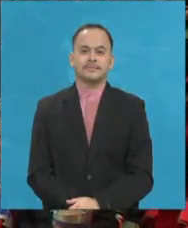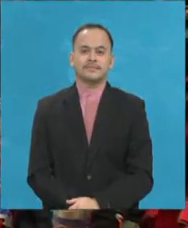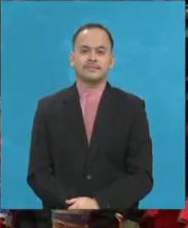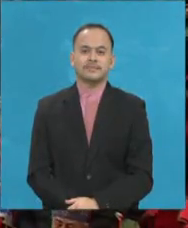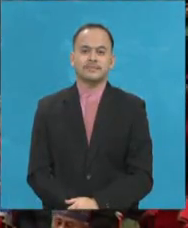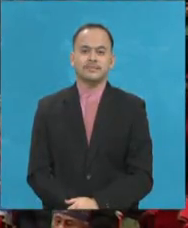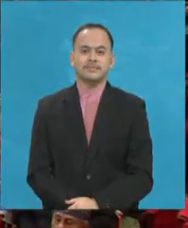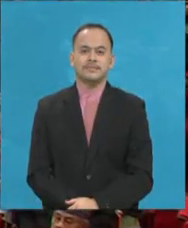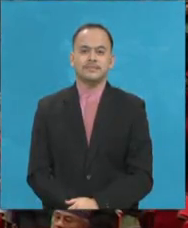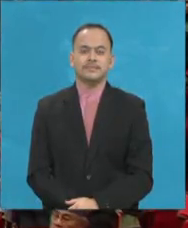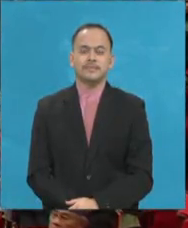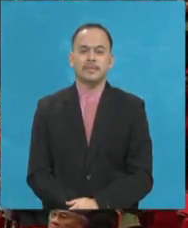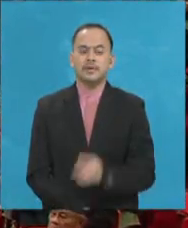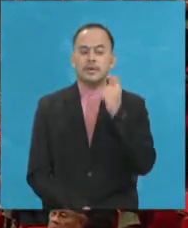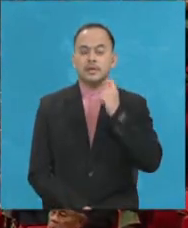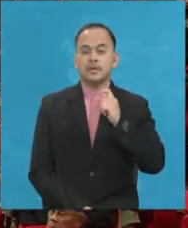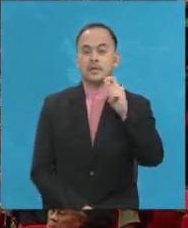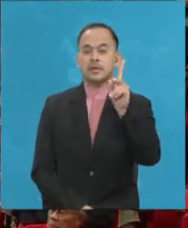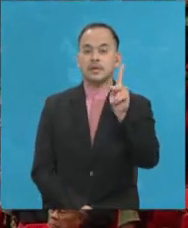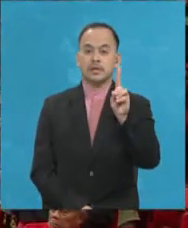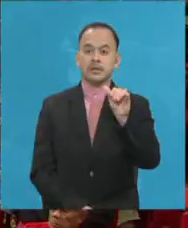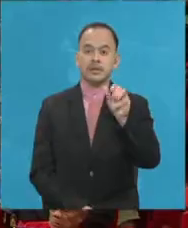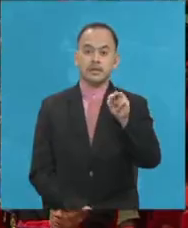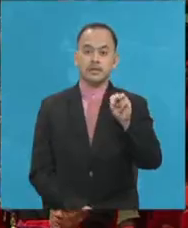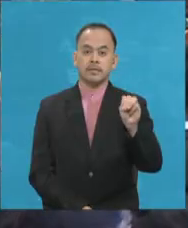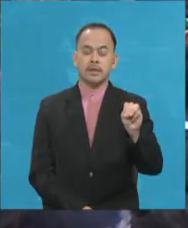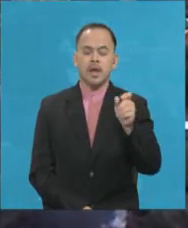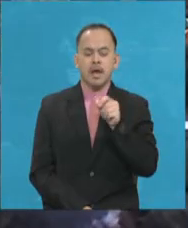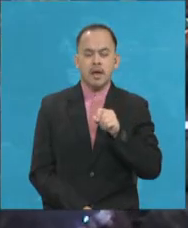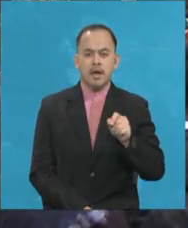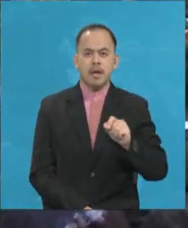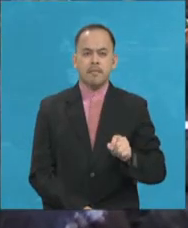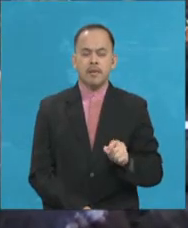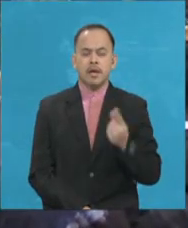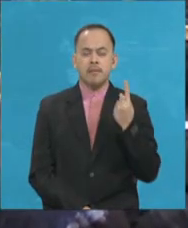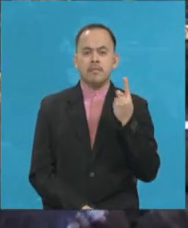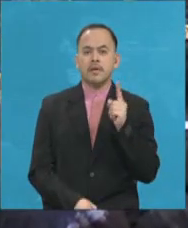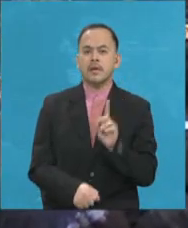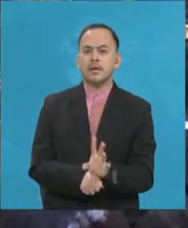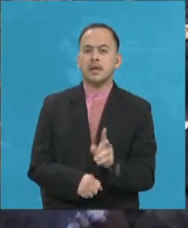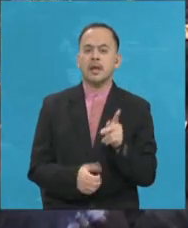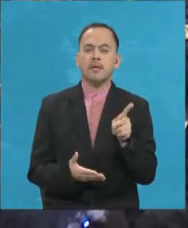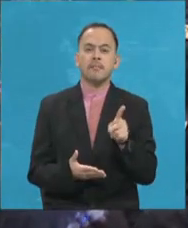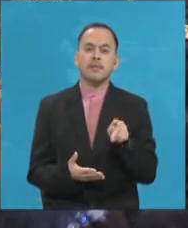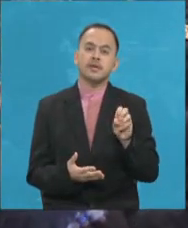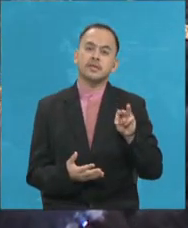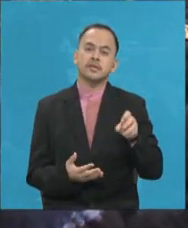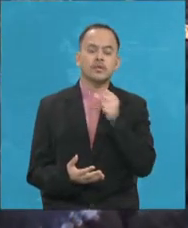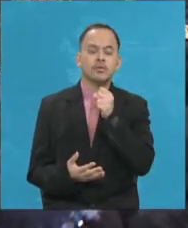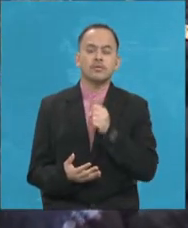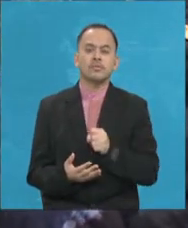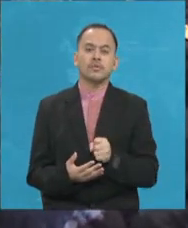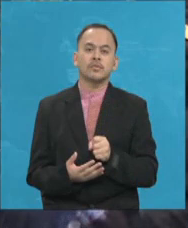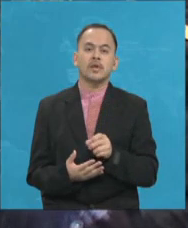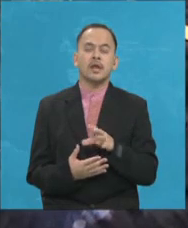dalam titah kebawah duli Yang Maha Mulia juga memperkenankan brantah akta bensin umur tua dan